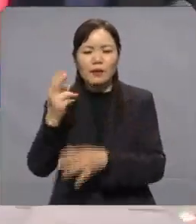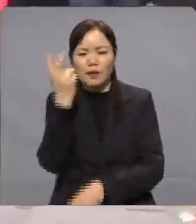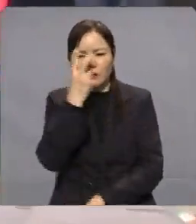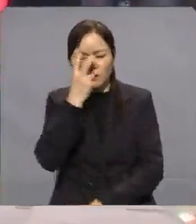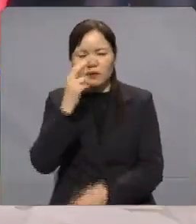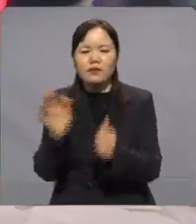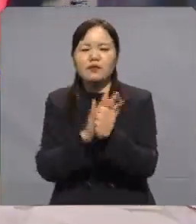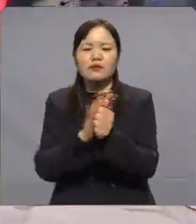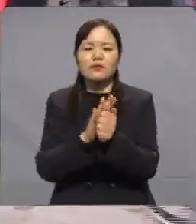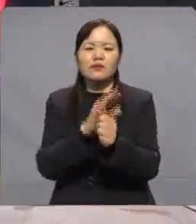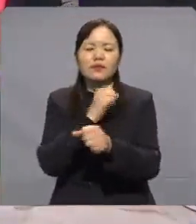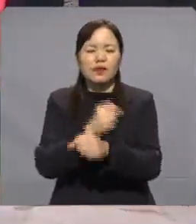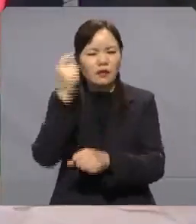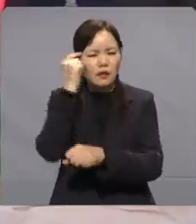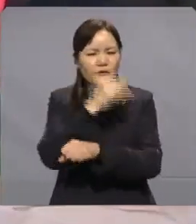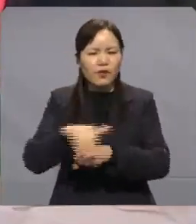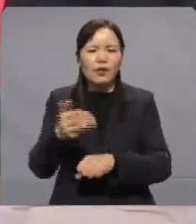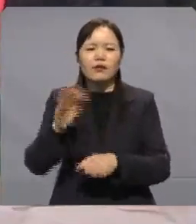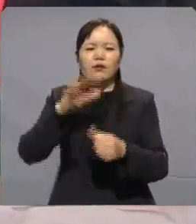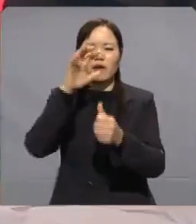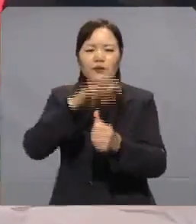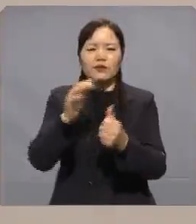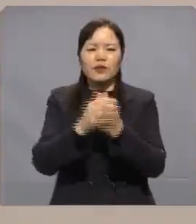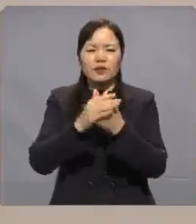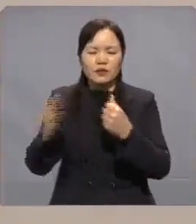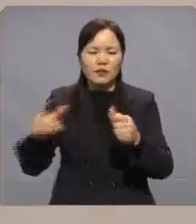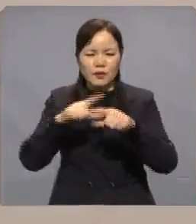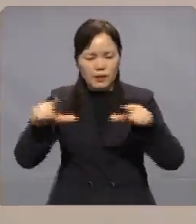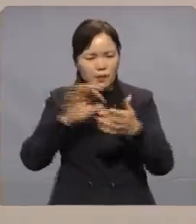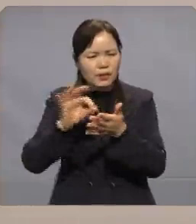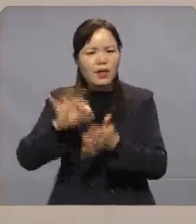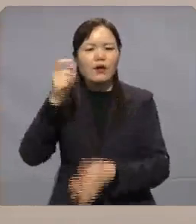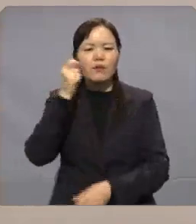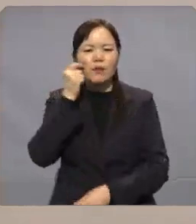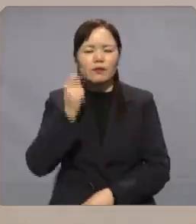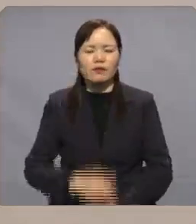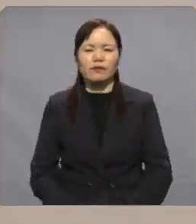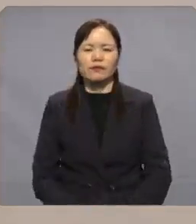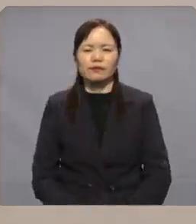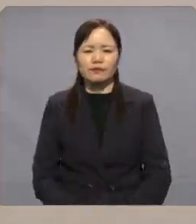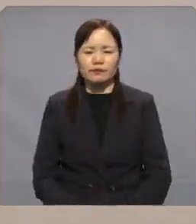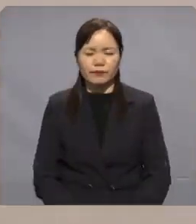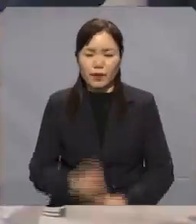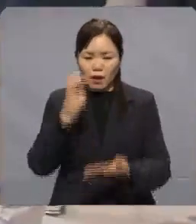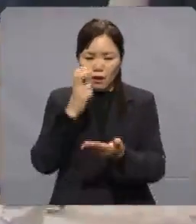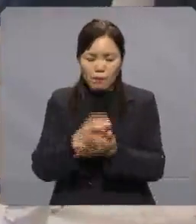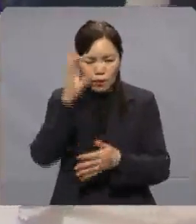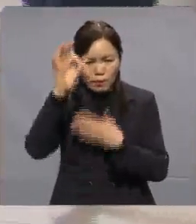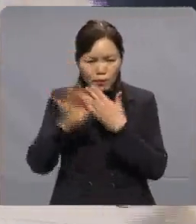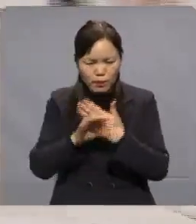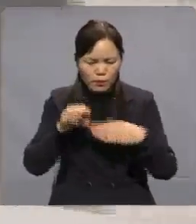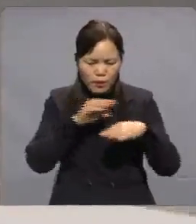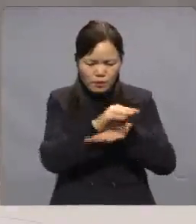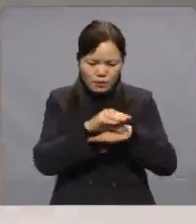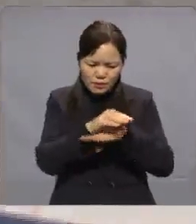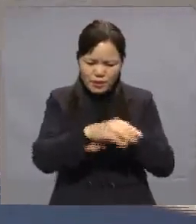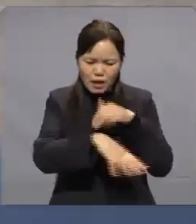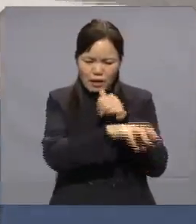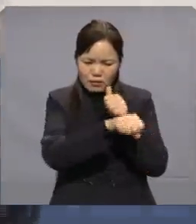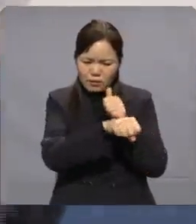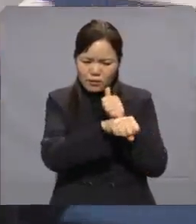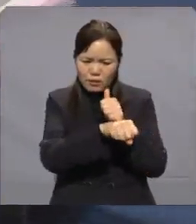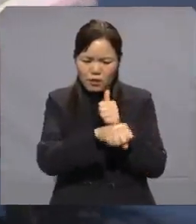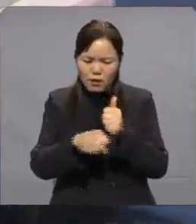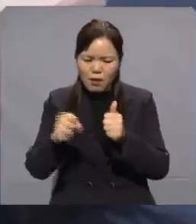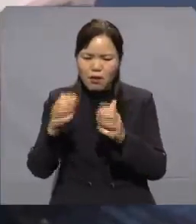있습니다. 하지만 규제 때문에 아직 상용화되진 못하고 있습니다. 법률상 차량으로 분류돼 보도를 통행할 수